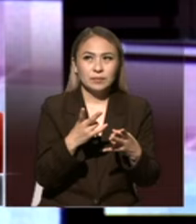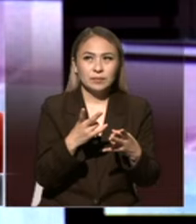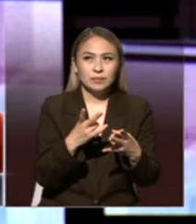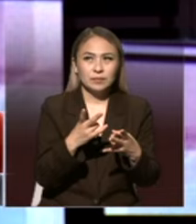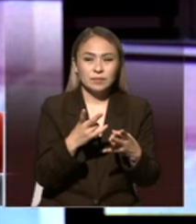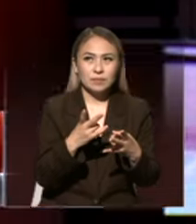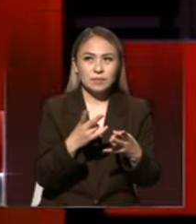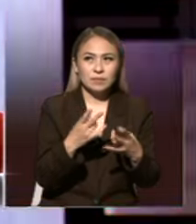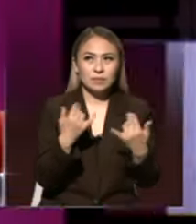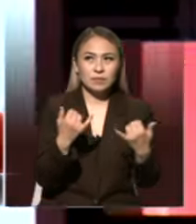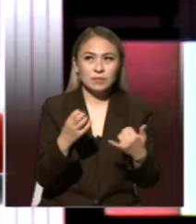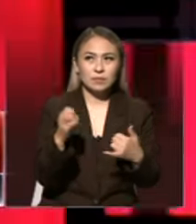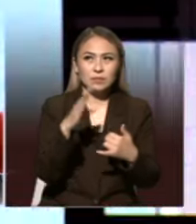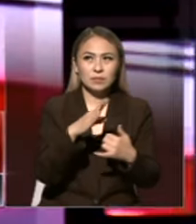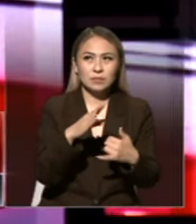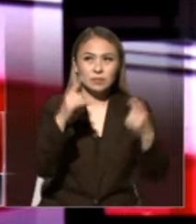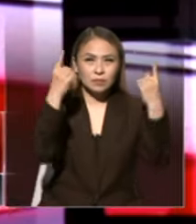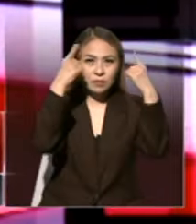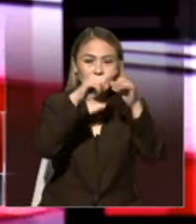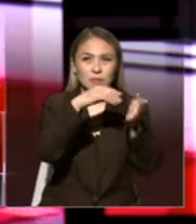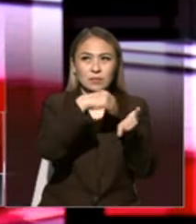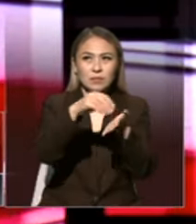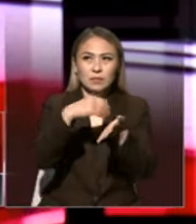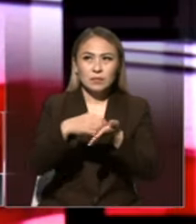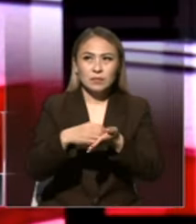современный адам, мысалы, мен Европадан техникалар алдырам,